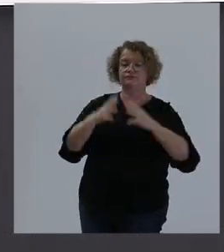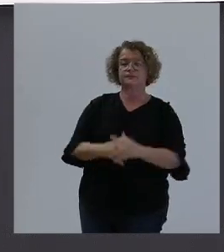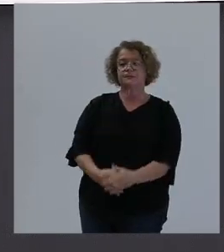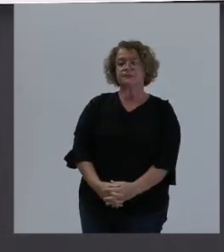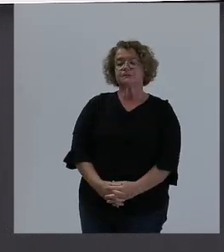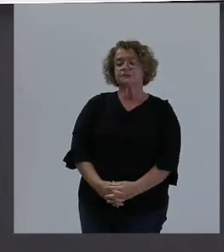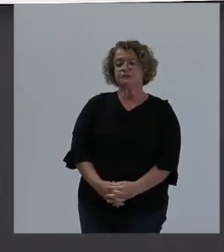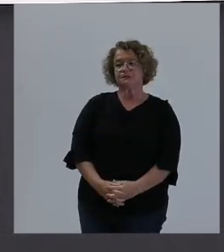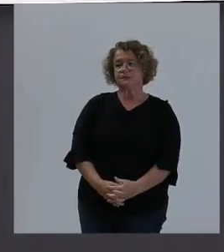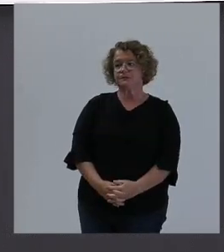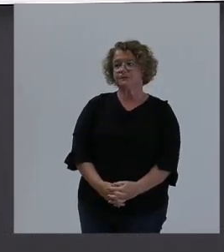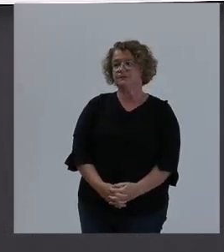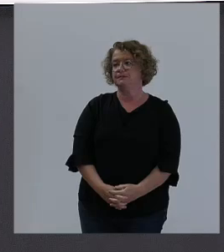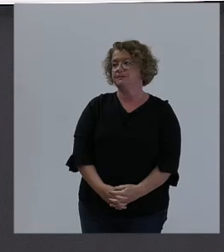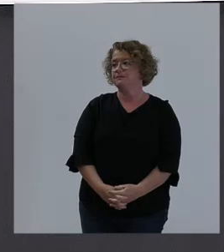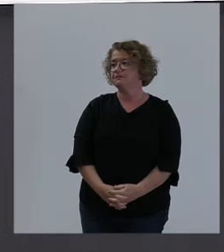nos deux équipes candidates.